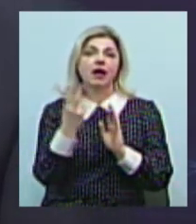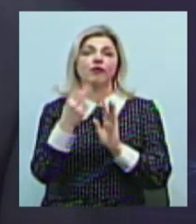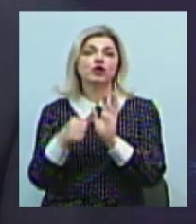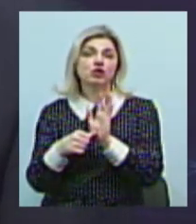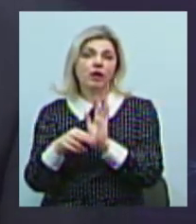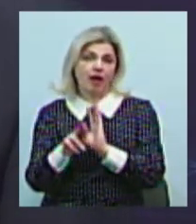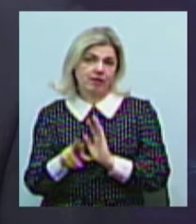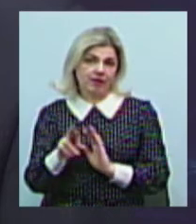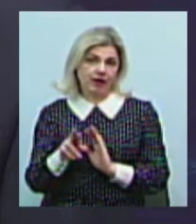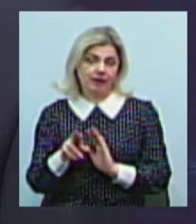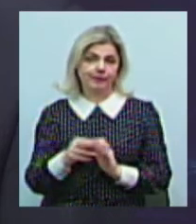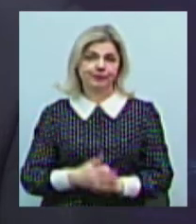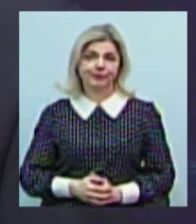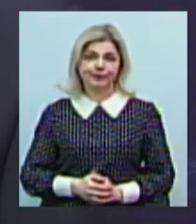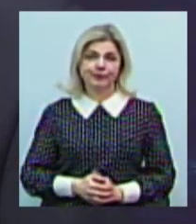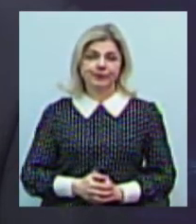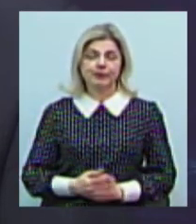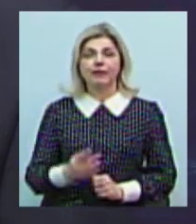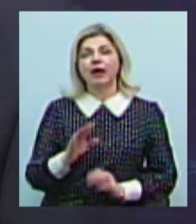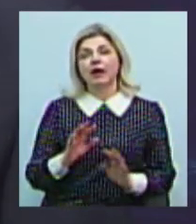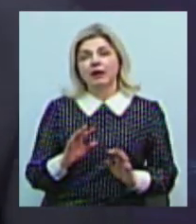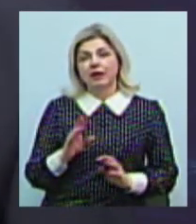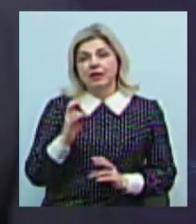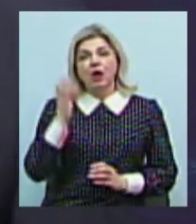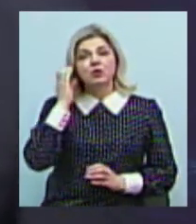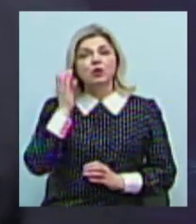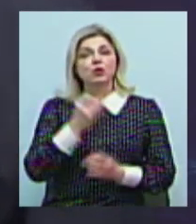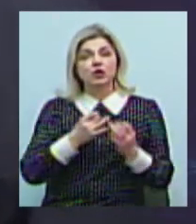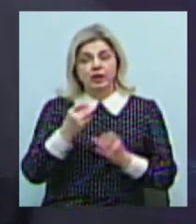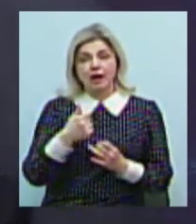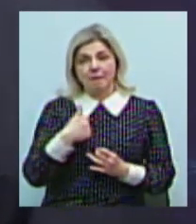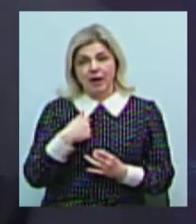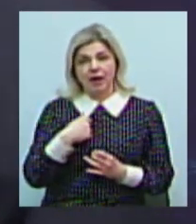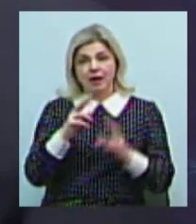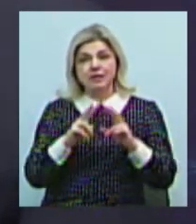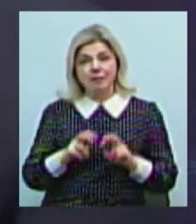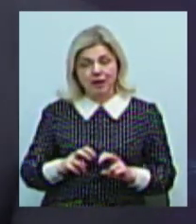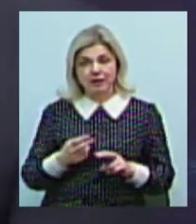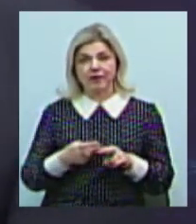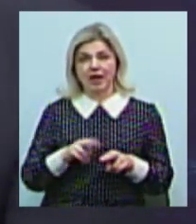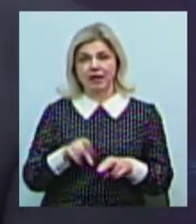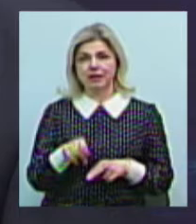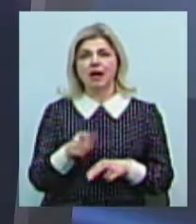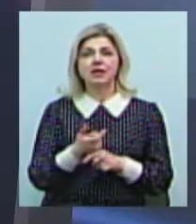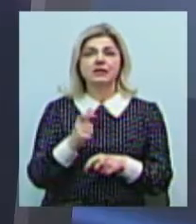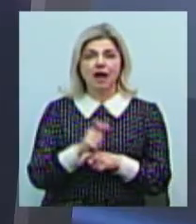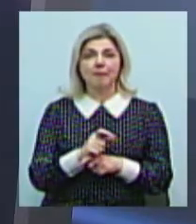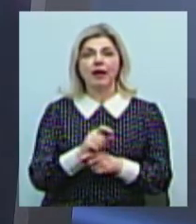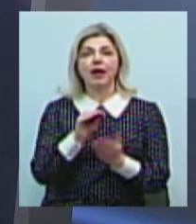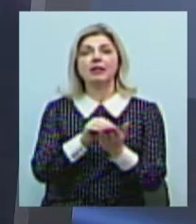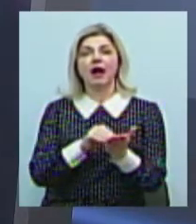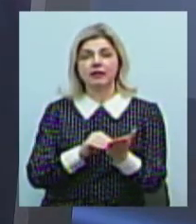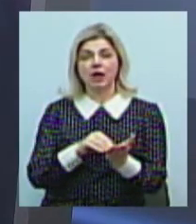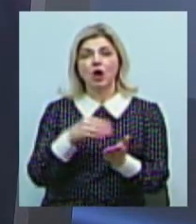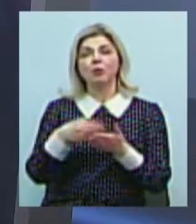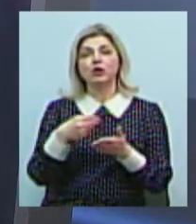января. Но прежде всего на слушаниях мы как раз и рассматривали эти вот самые данные по бюджетным